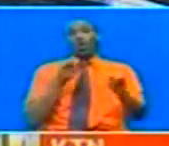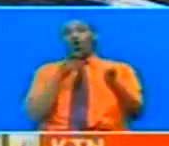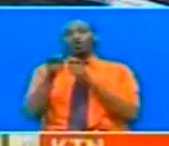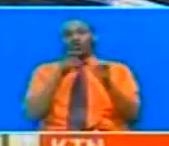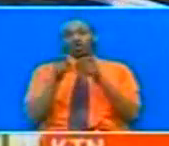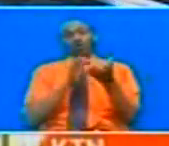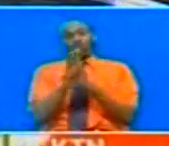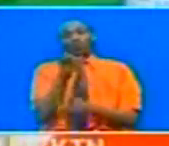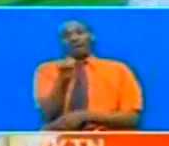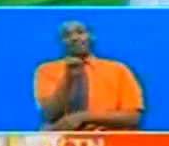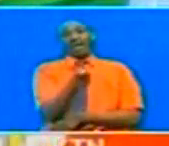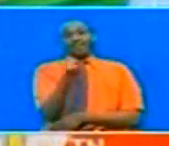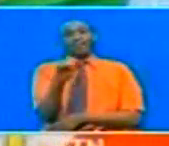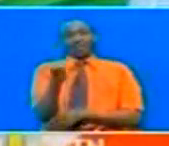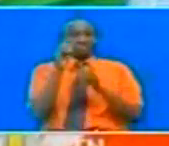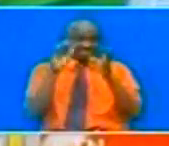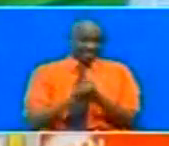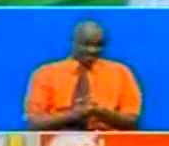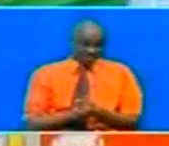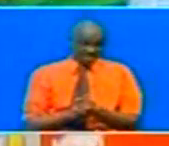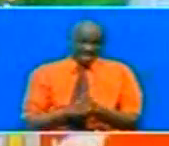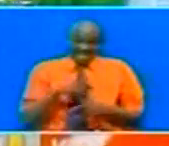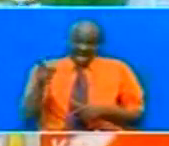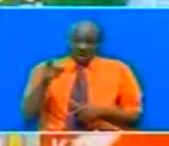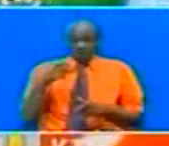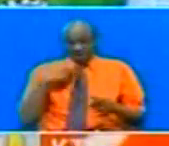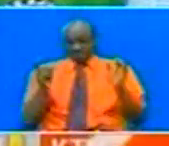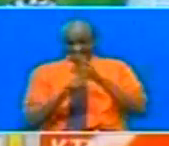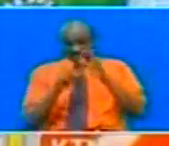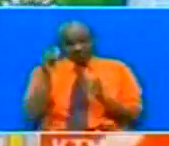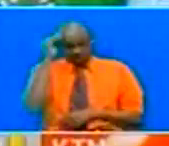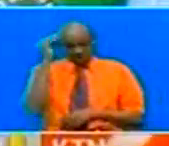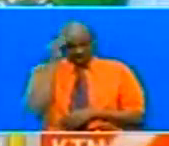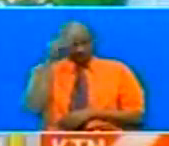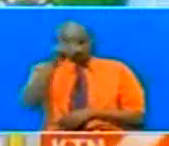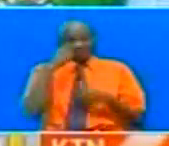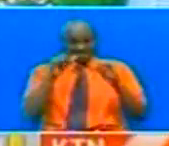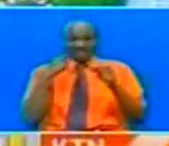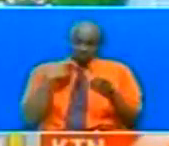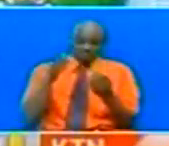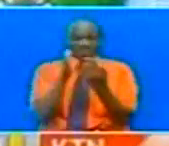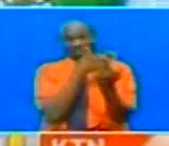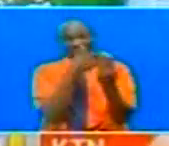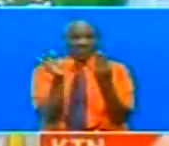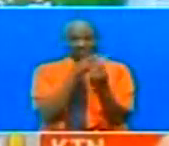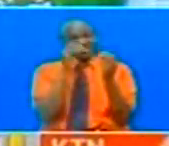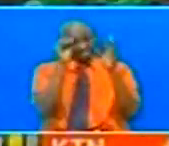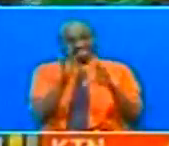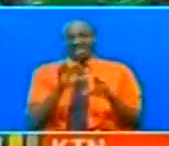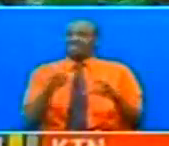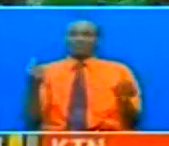through remote control. Vile vile jitihada za waziri wa elimu Profesa Jacob Kaimenyi ya kuwarai walimu ziligonga